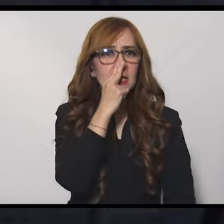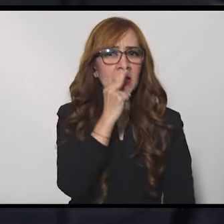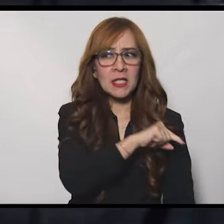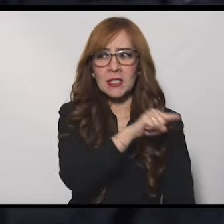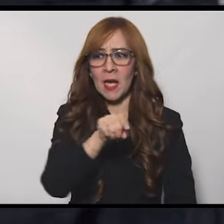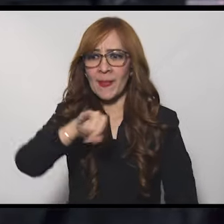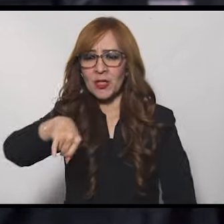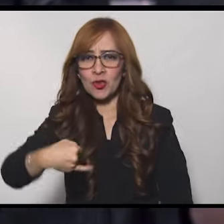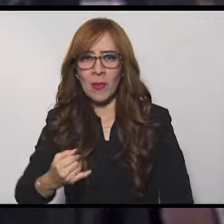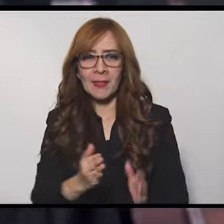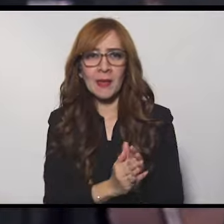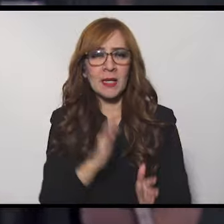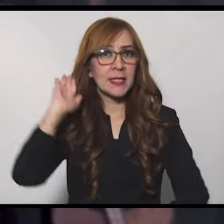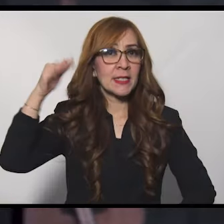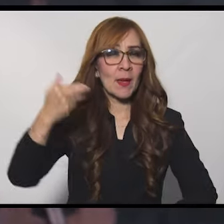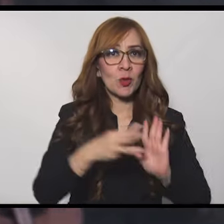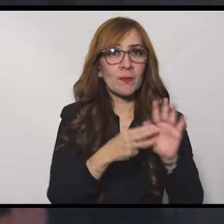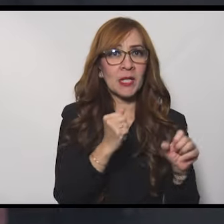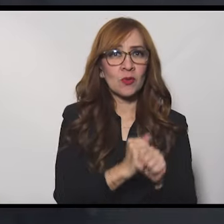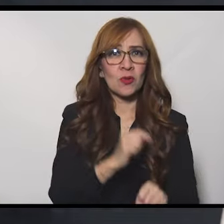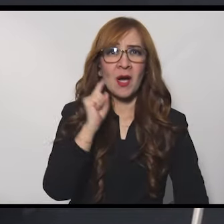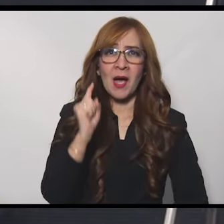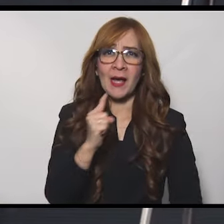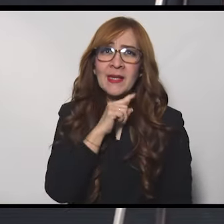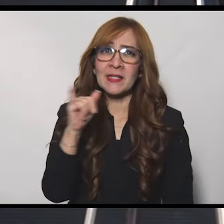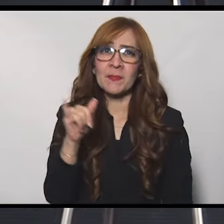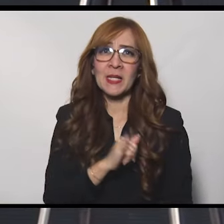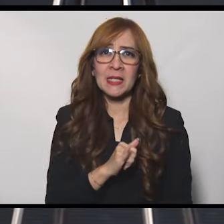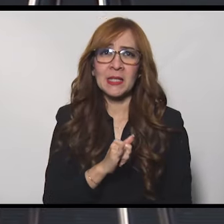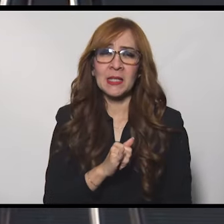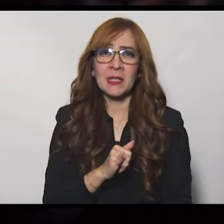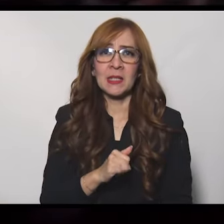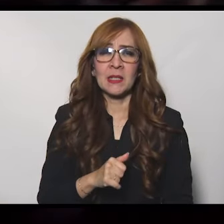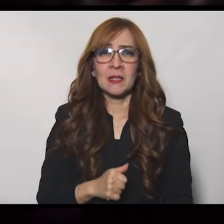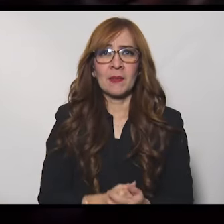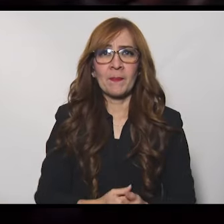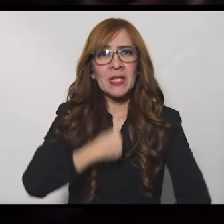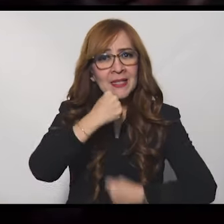itu, Sabtu dan Minggu itu hanyalah berjalan seperti rutinitas.